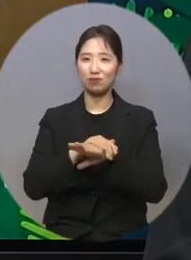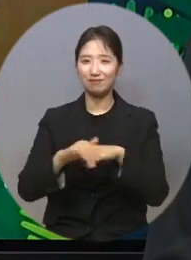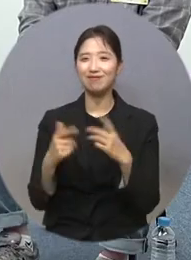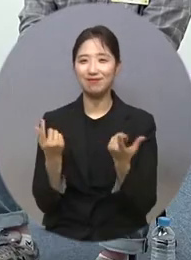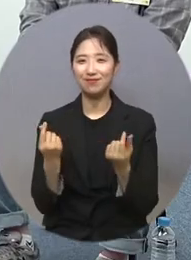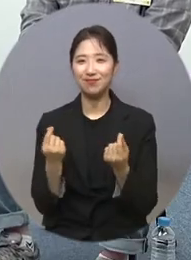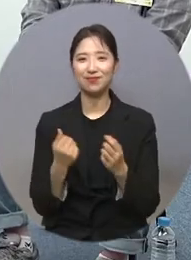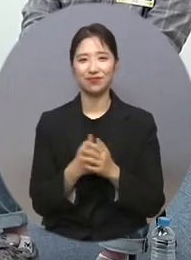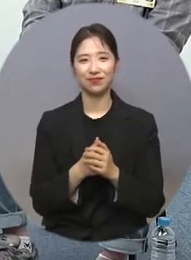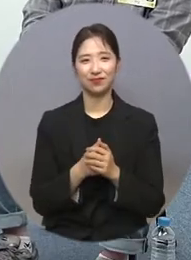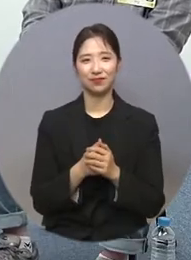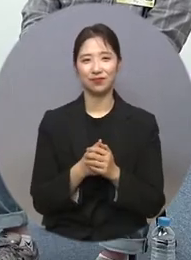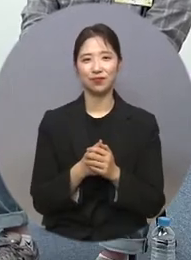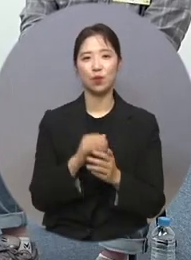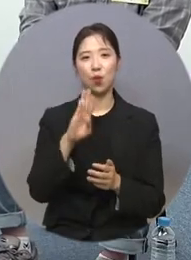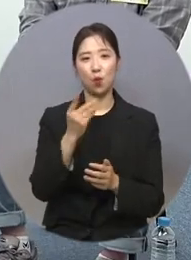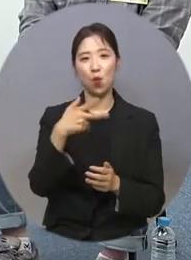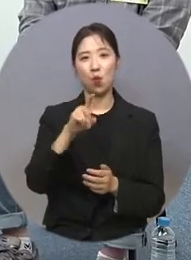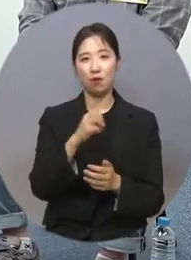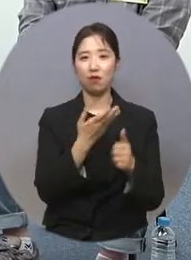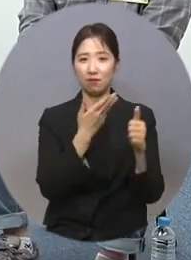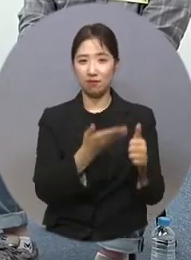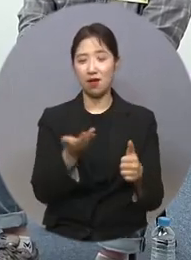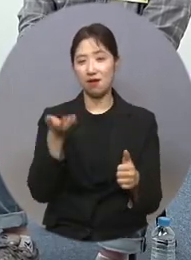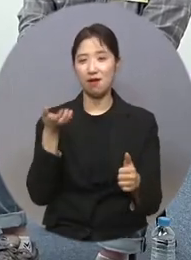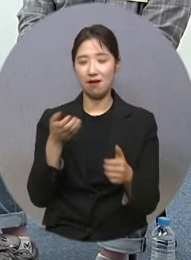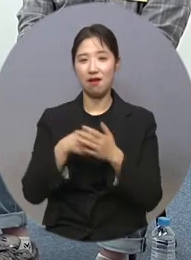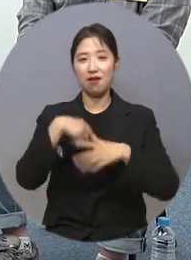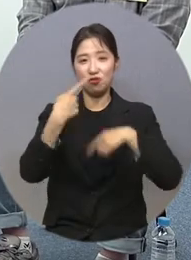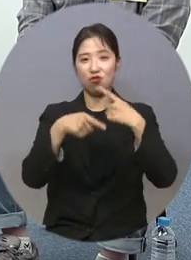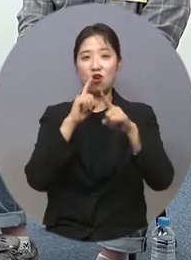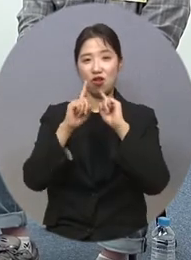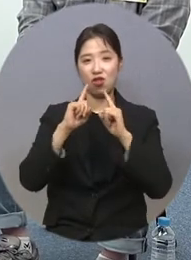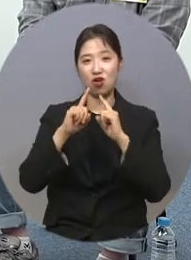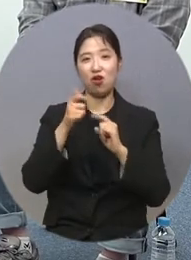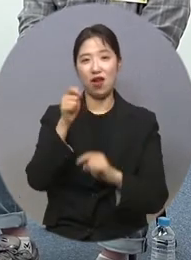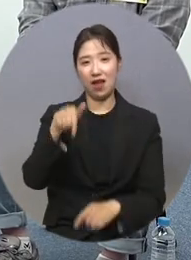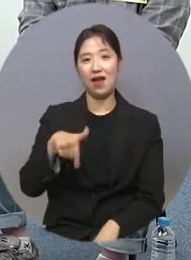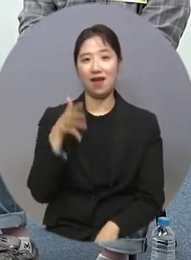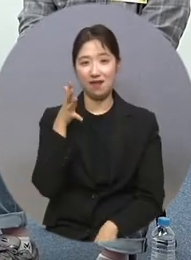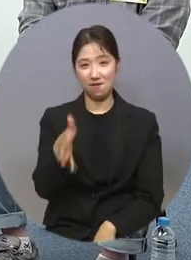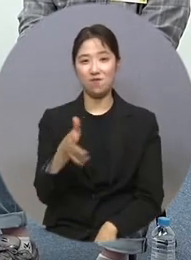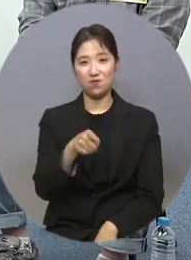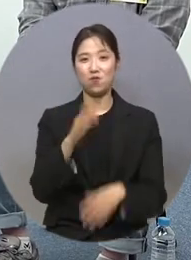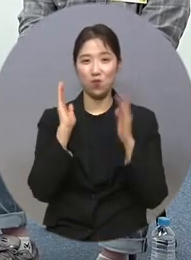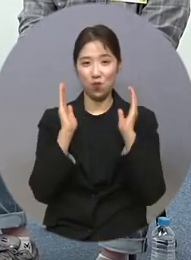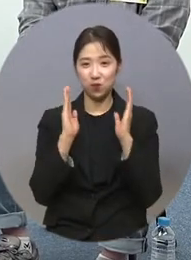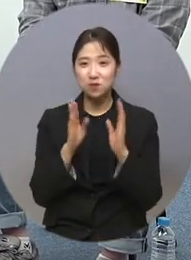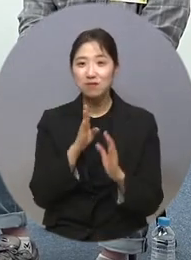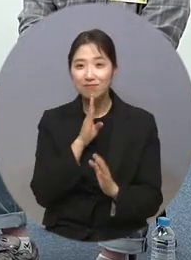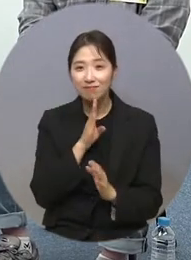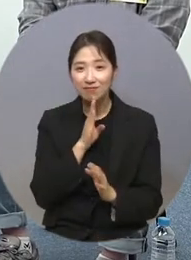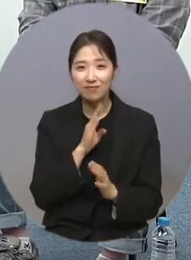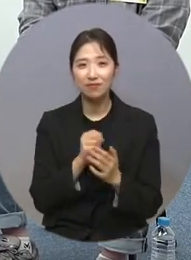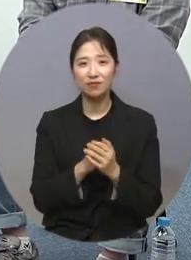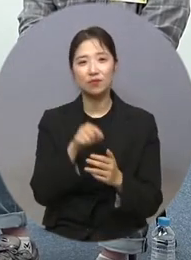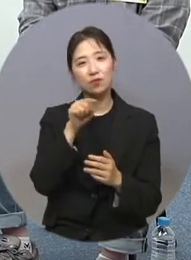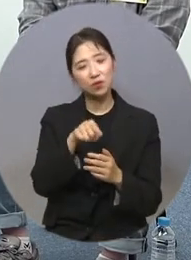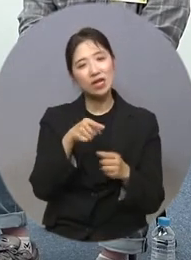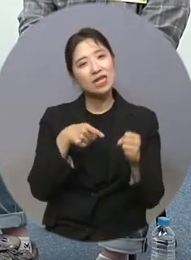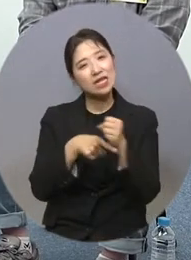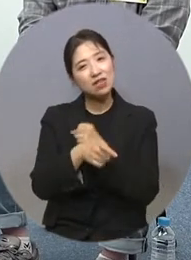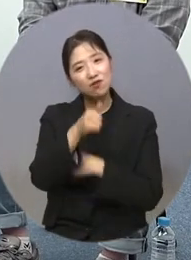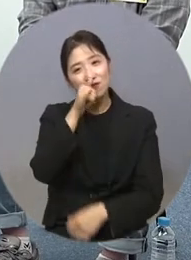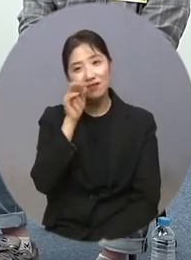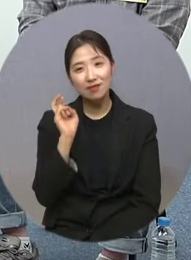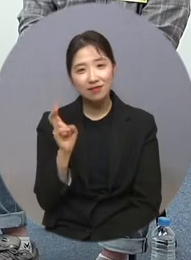하고 계시네요. 우리 보경님은 아까 이제 수어 언어학 이렇게 소개할 때 공부하신다 그랬어요. 거기에도 이유가